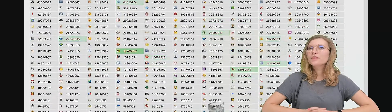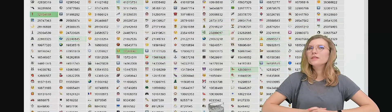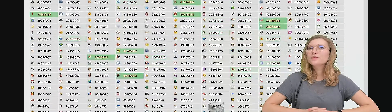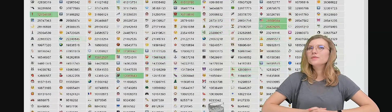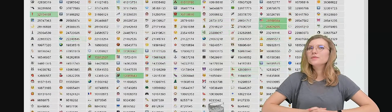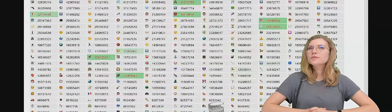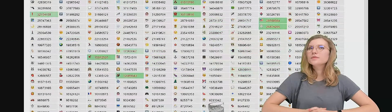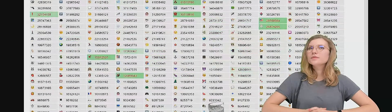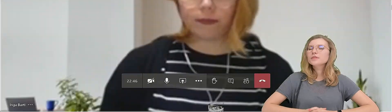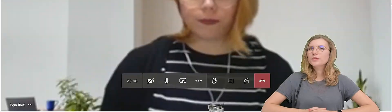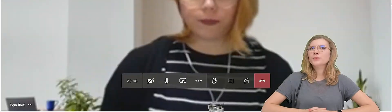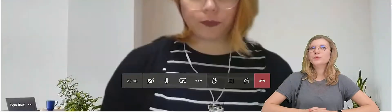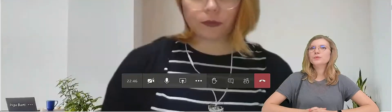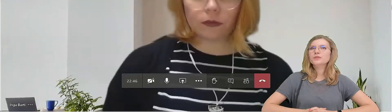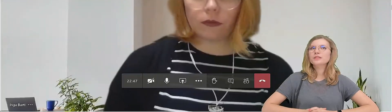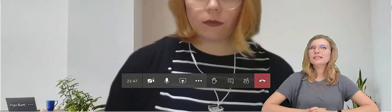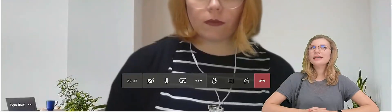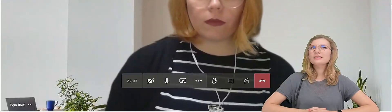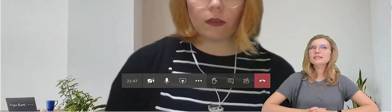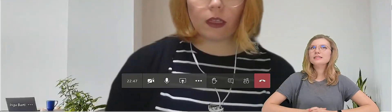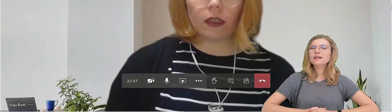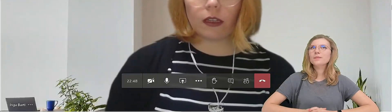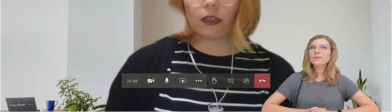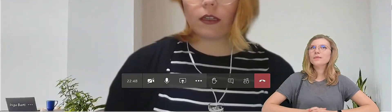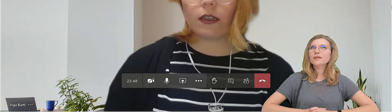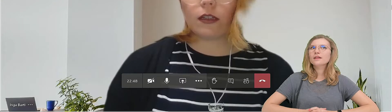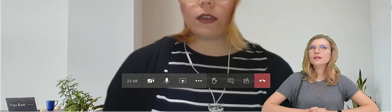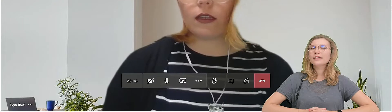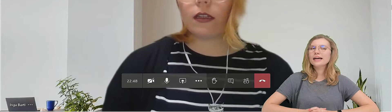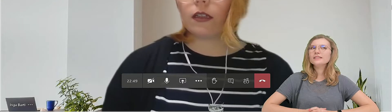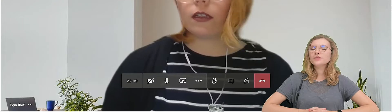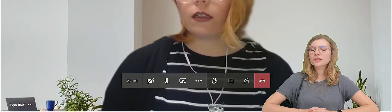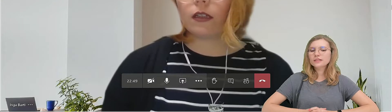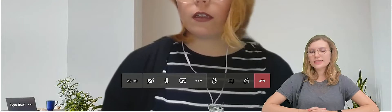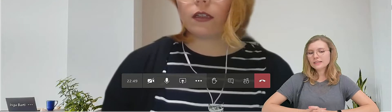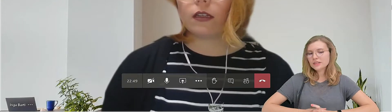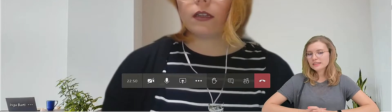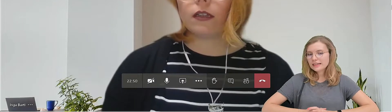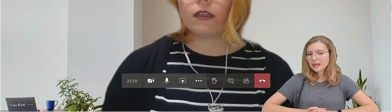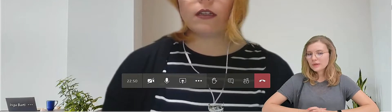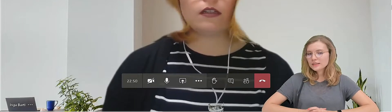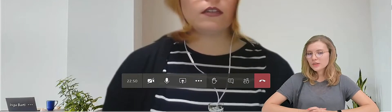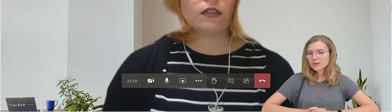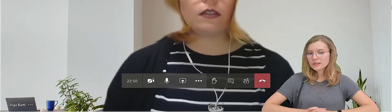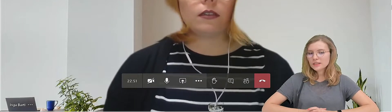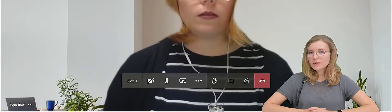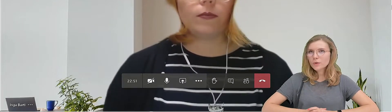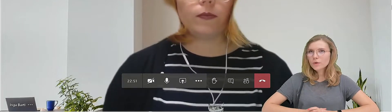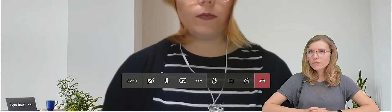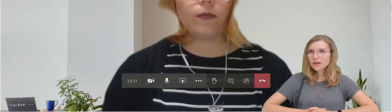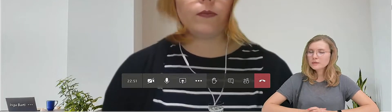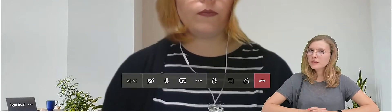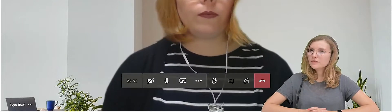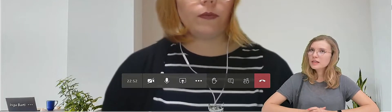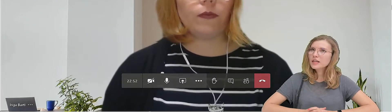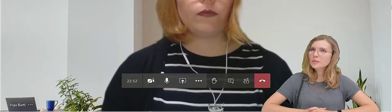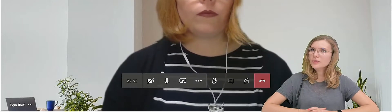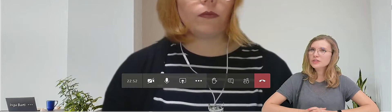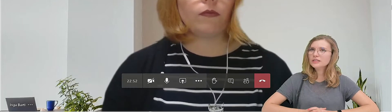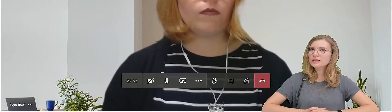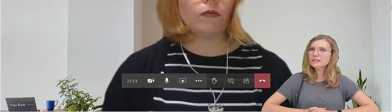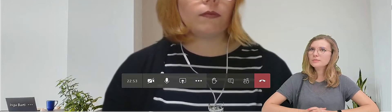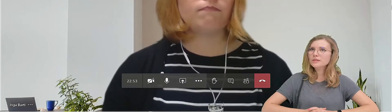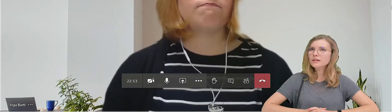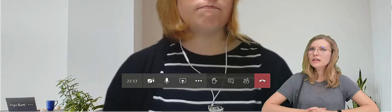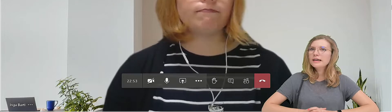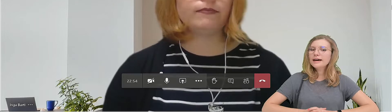beende ich mal kurz das Teilen. Jo, das heißt, krass, ich finde, auf deiner Seite hat man jetzt auch schon gesehen, wie unfassbar viele Emojis